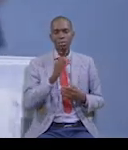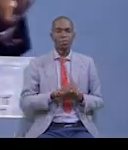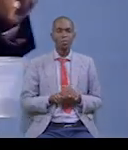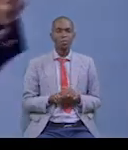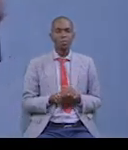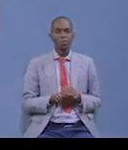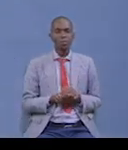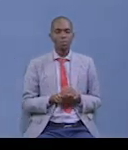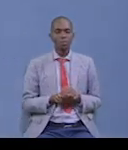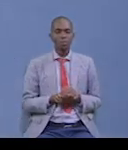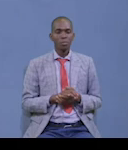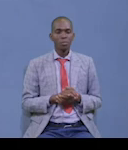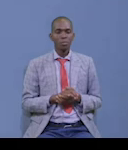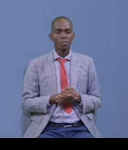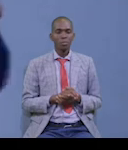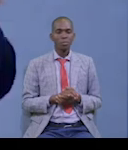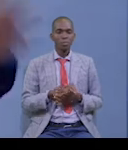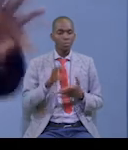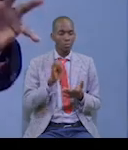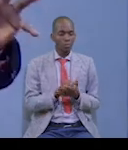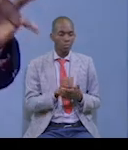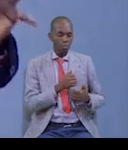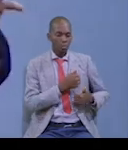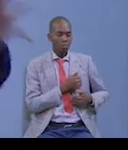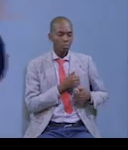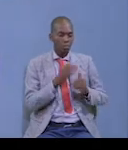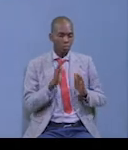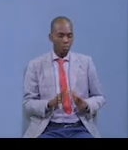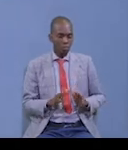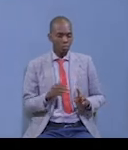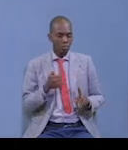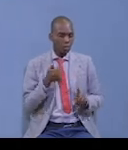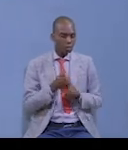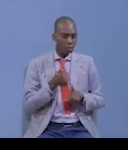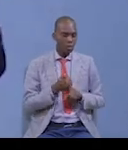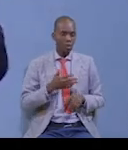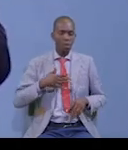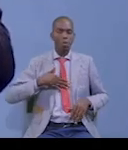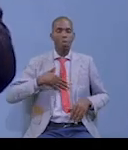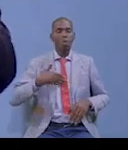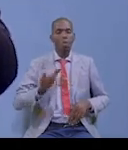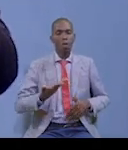భోజనం ఇస్తే అదే నా భోజనం. దట్ సోల్జర్ వాలంటరీలీ సరెండర్స్